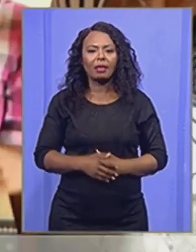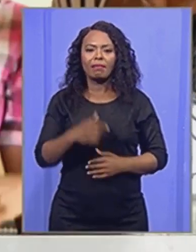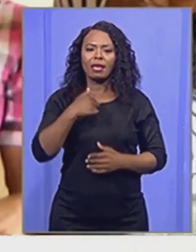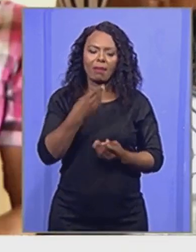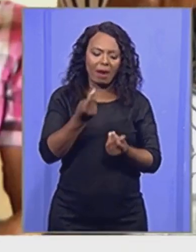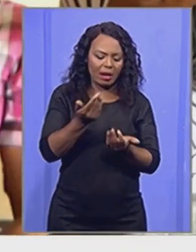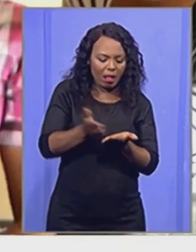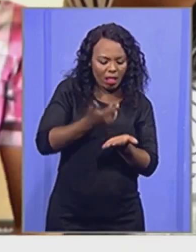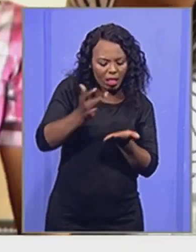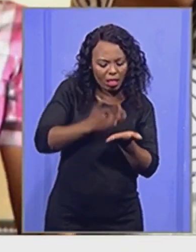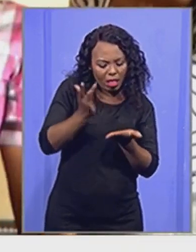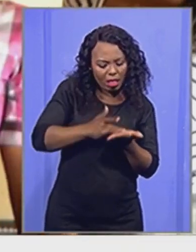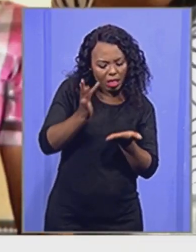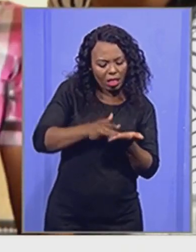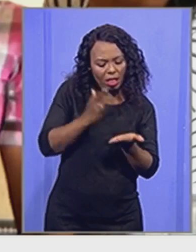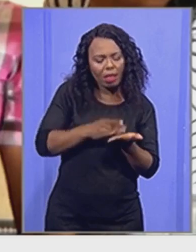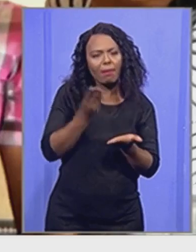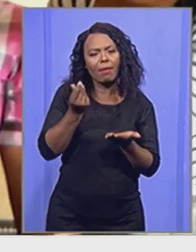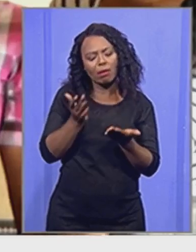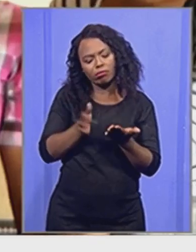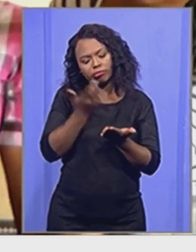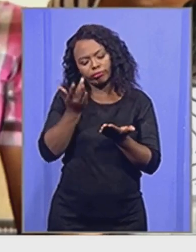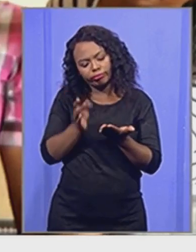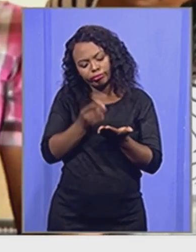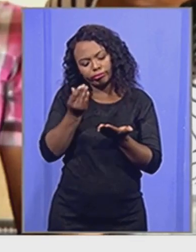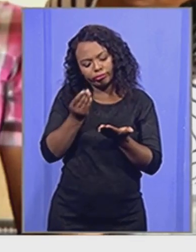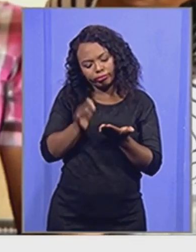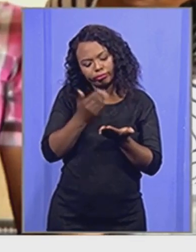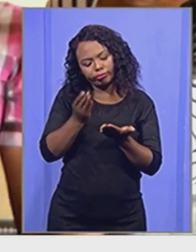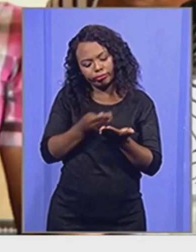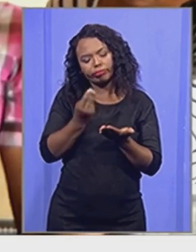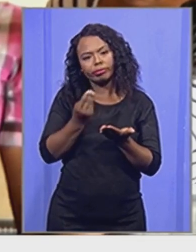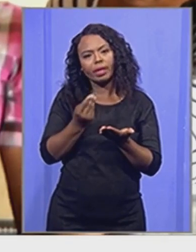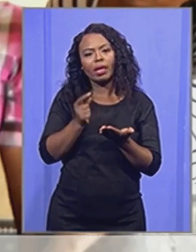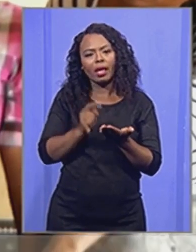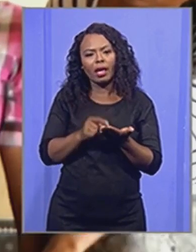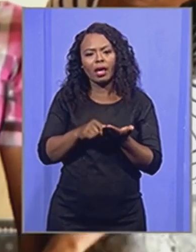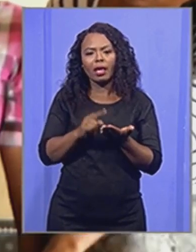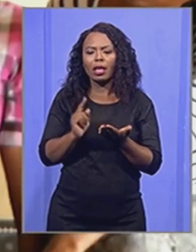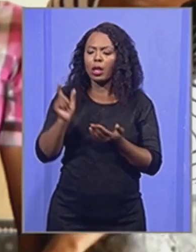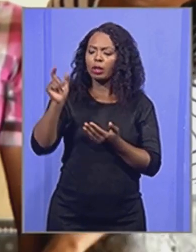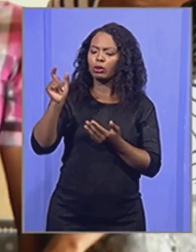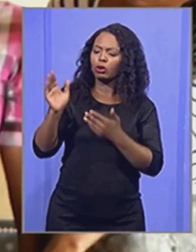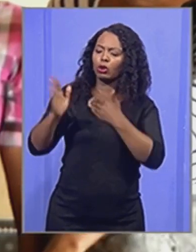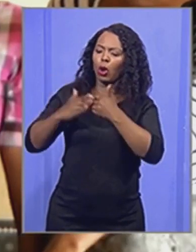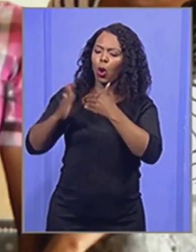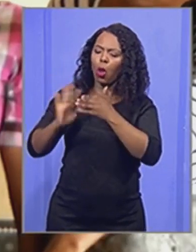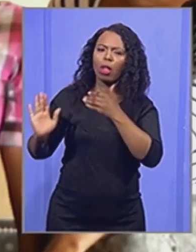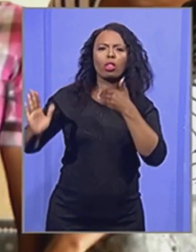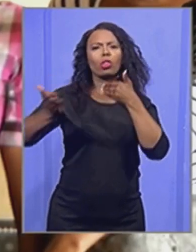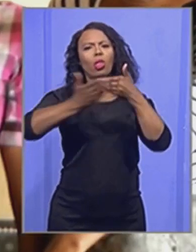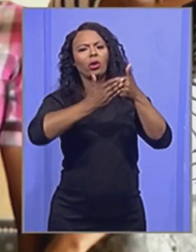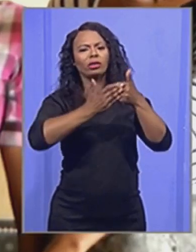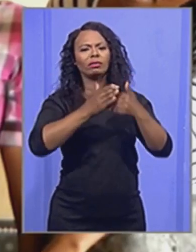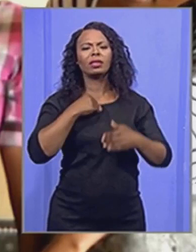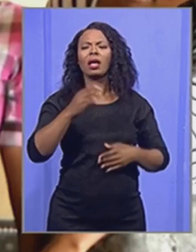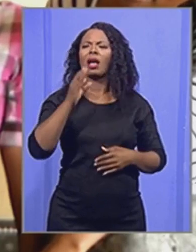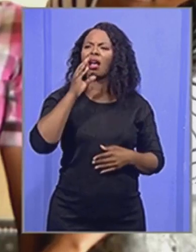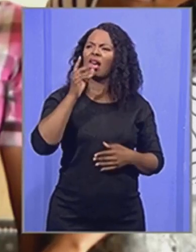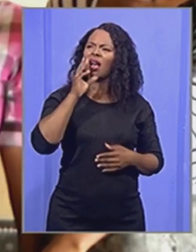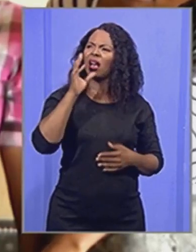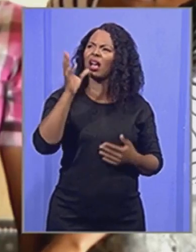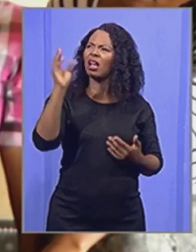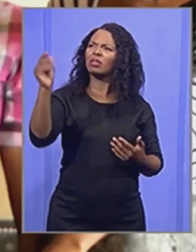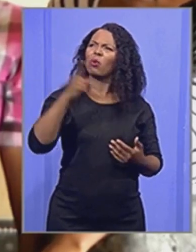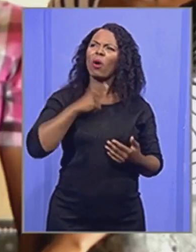tšhalete mo pele ga ka. Ke nna ke no bona lebati le le tswalelega ebile ka mo pelo ke re wa e ba tswalela mo go fiša so. E ke re ke